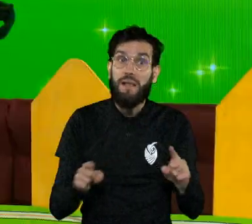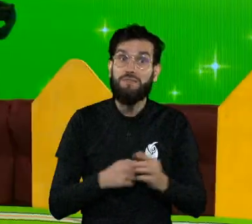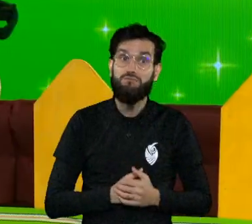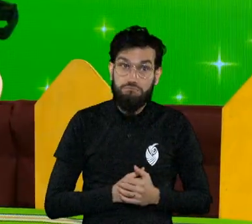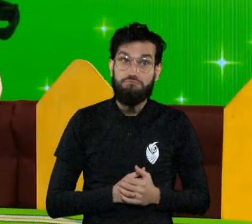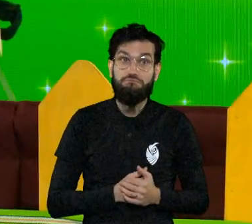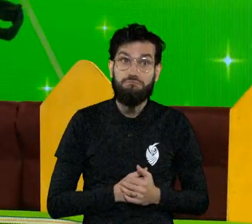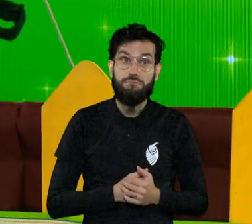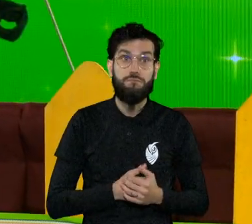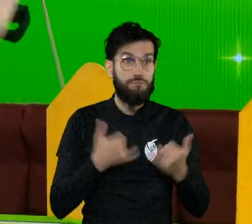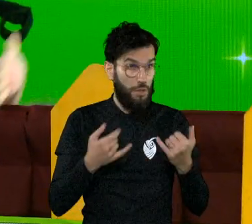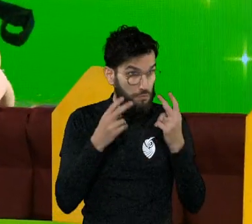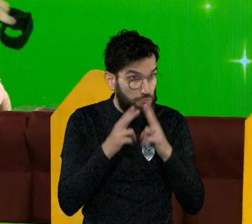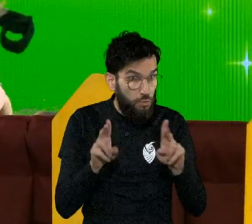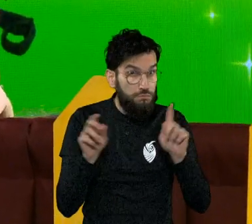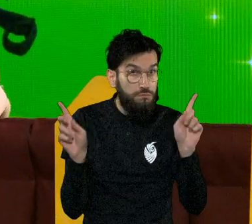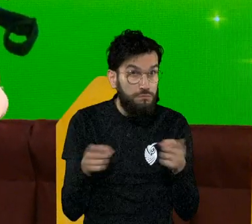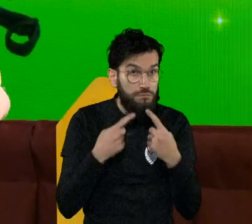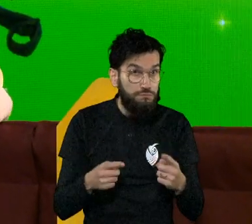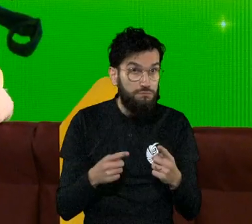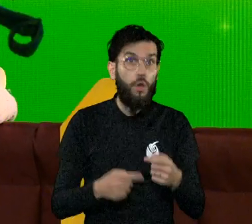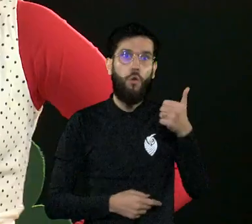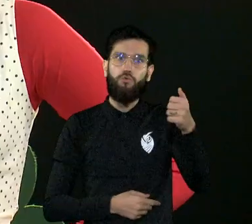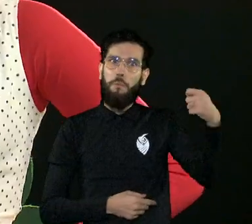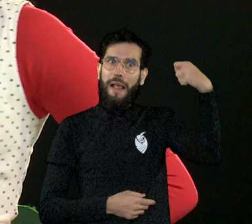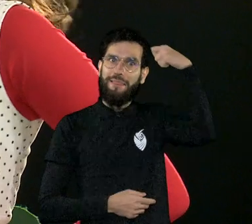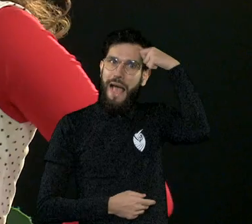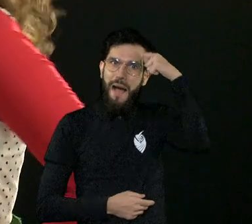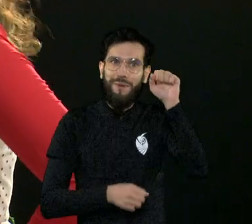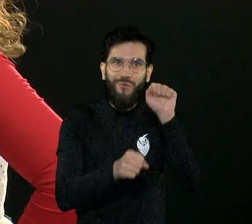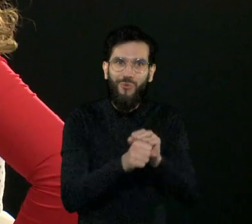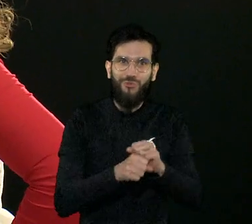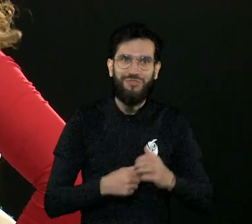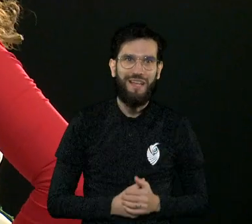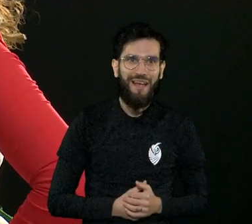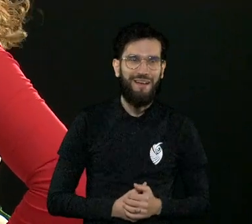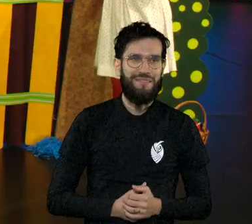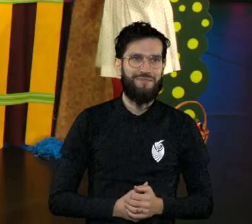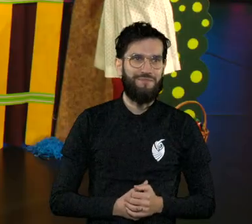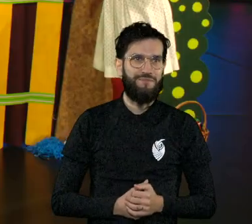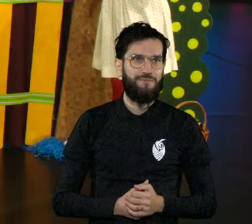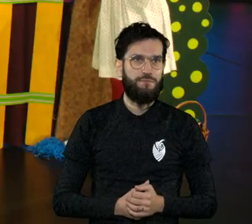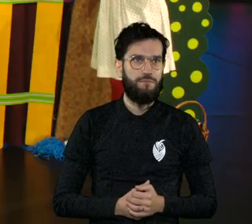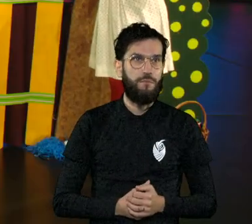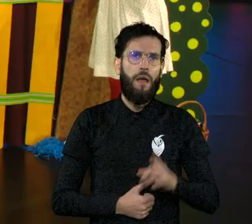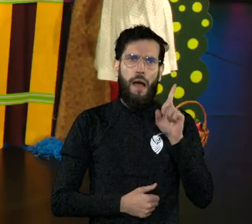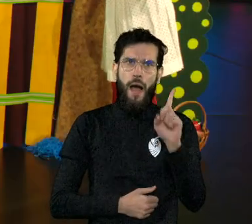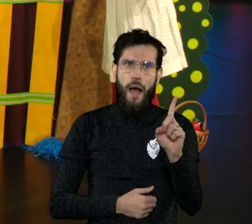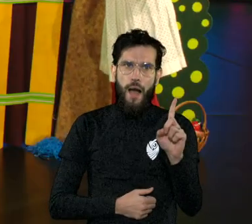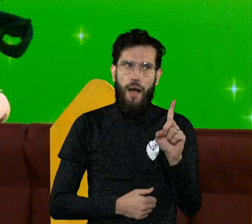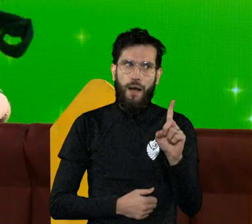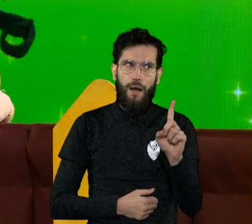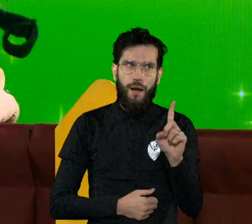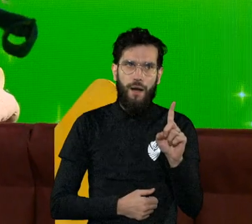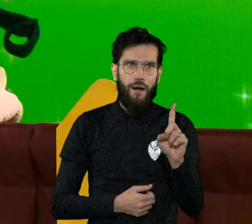Tak čo keby sme si ju teraz zaspievali? To chcete? Je super nápad, áno, určite. A viete čo? Čo keby